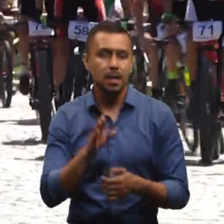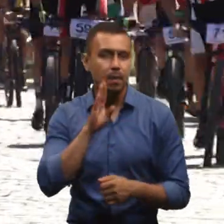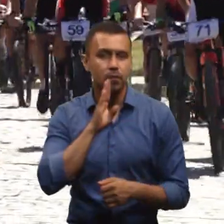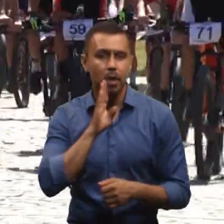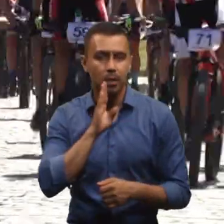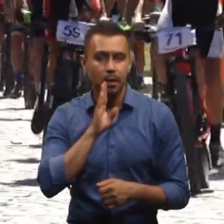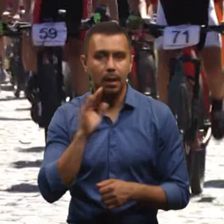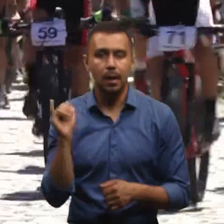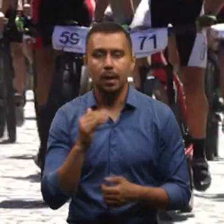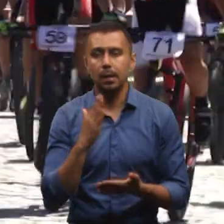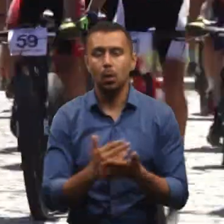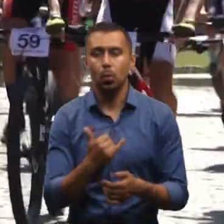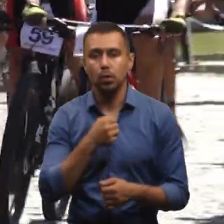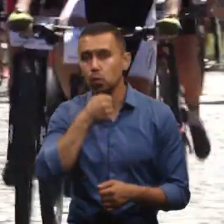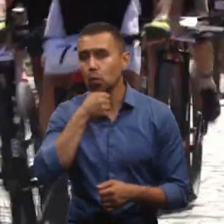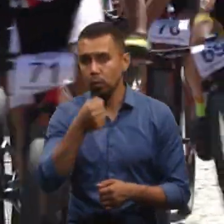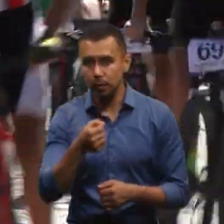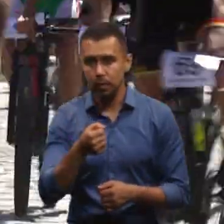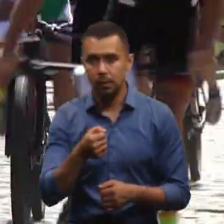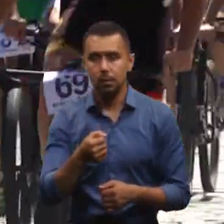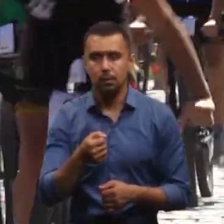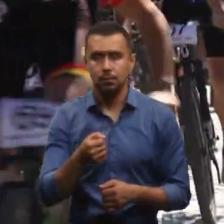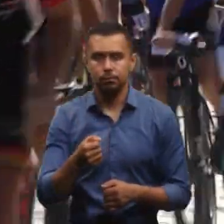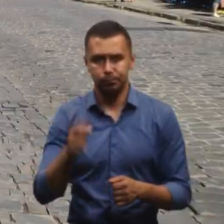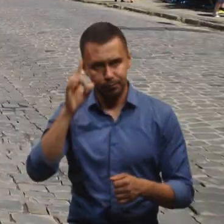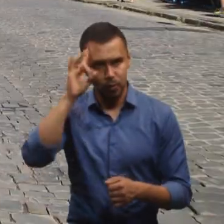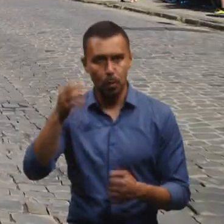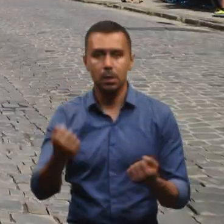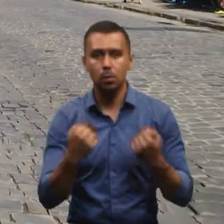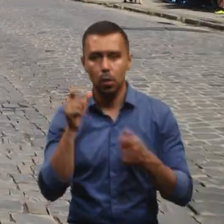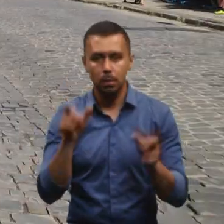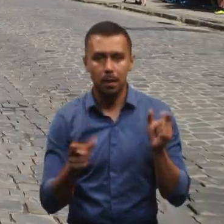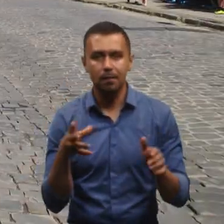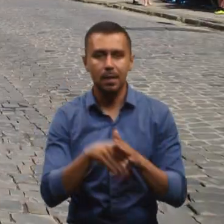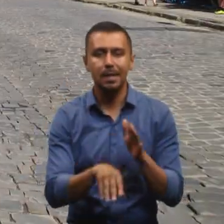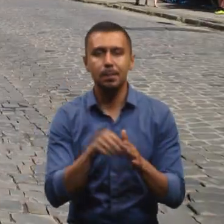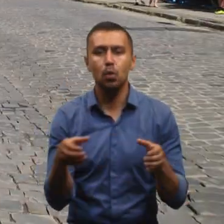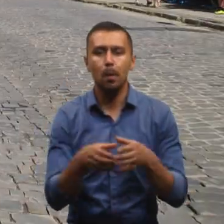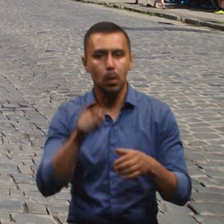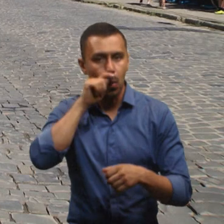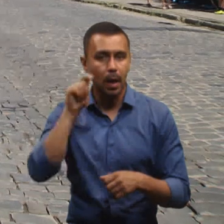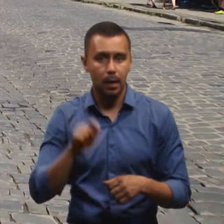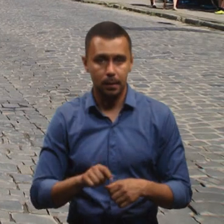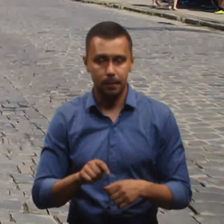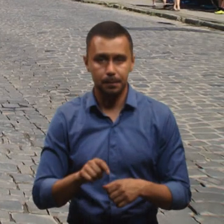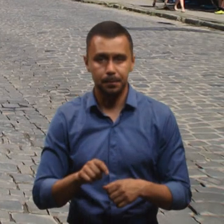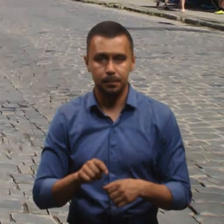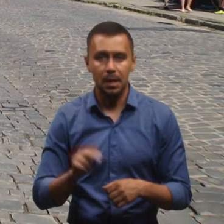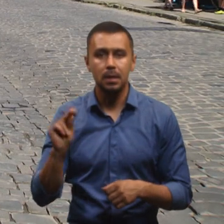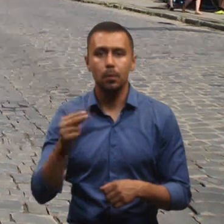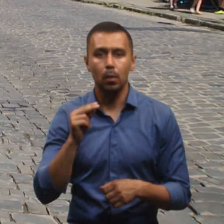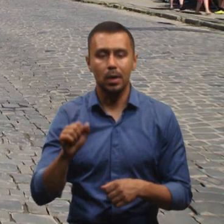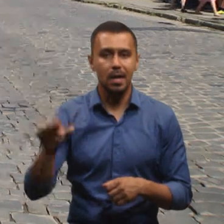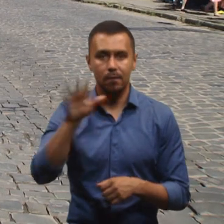дівчата, і є у нас і дорослі імениті спортсмени, які в складі збірної України,